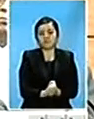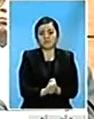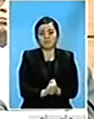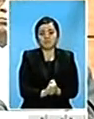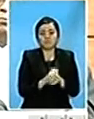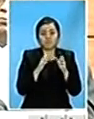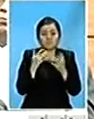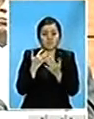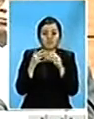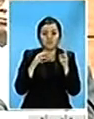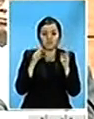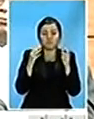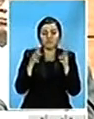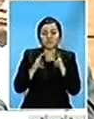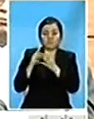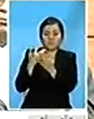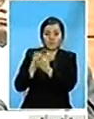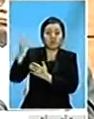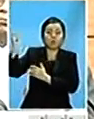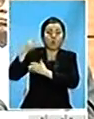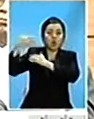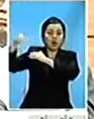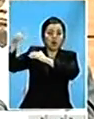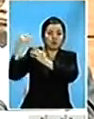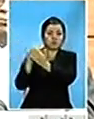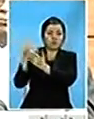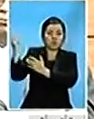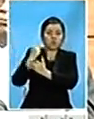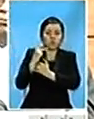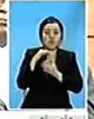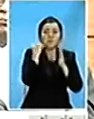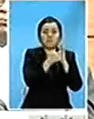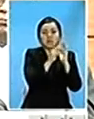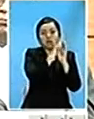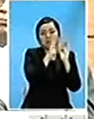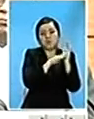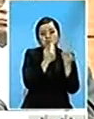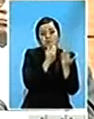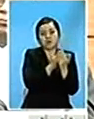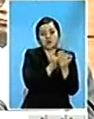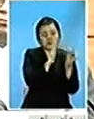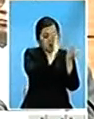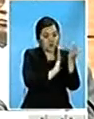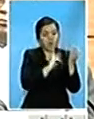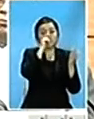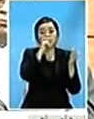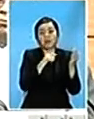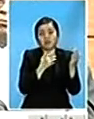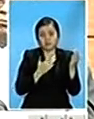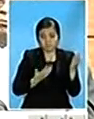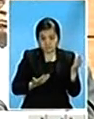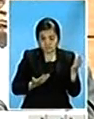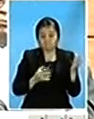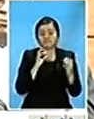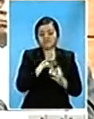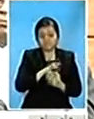การกู้ยืมเงินนั้นออกไปกู้นอกระบบงบประมาณทำลายวินัยทางการคลังของประเทศอีกต่างหากนี่คือสิ่งที่ผมเป็นห่ว